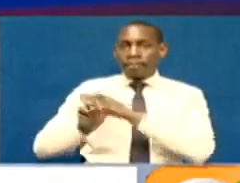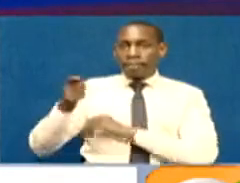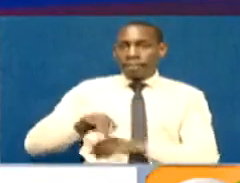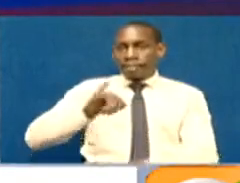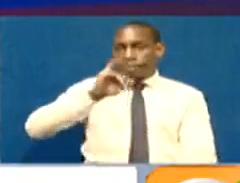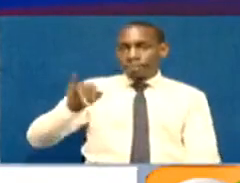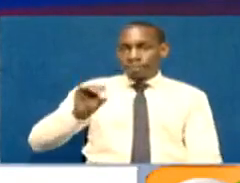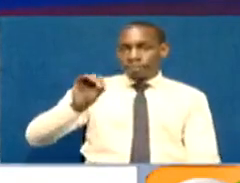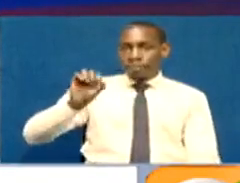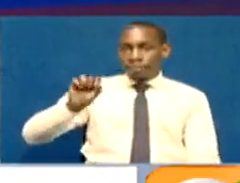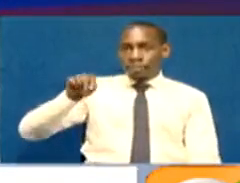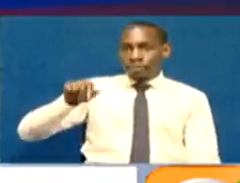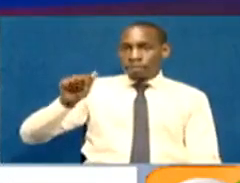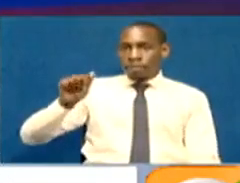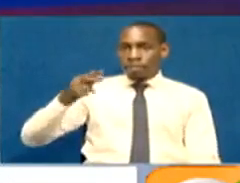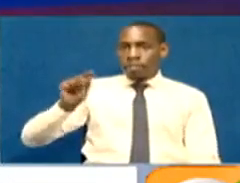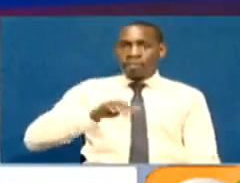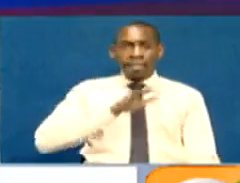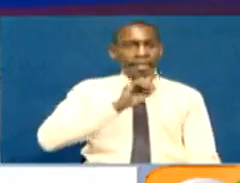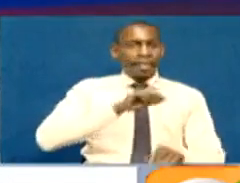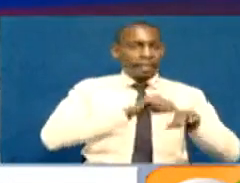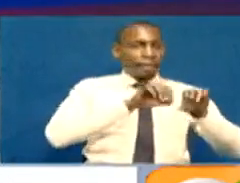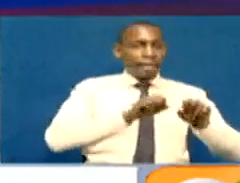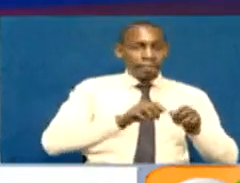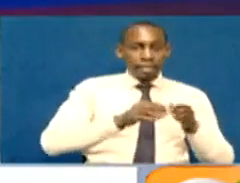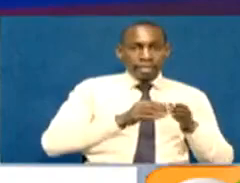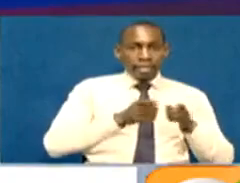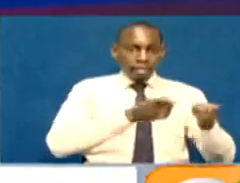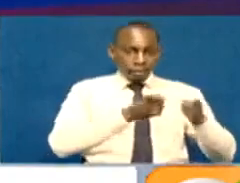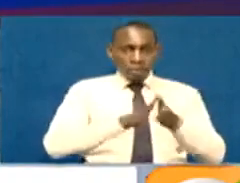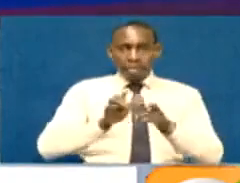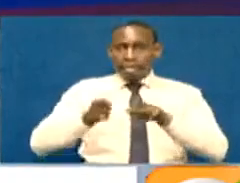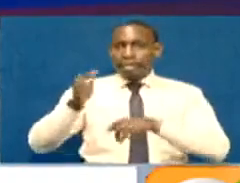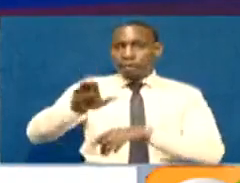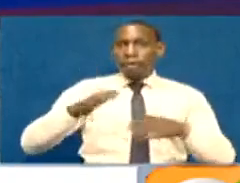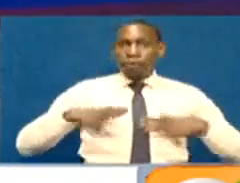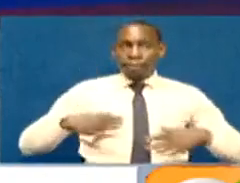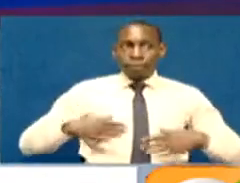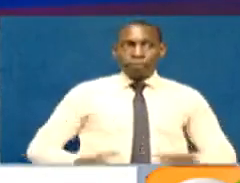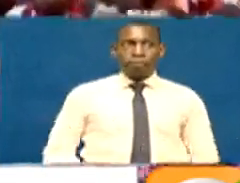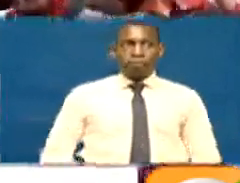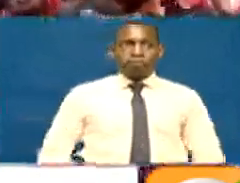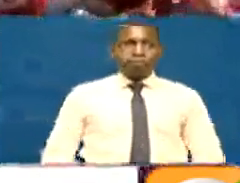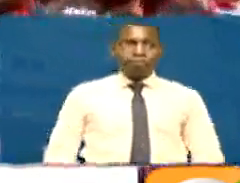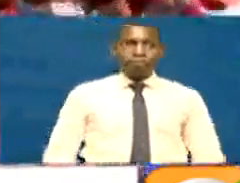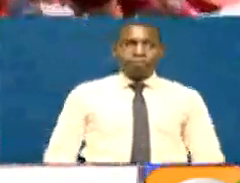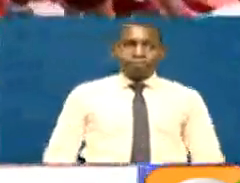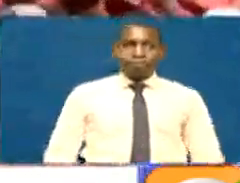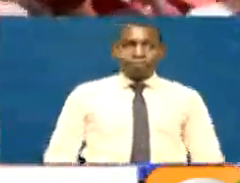huko Transmara. Amesema atakapochukua hatamu za uongozi, mashamba hayo yatarudishiwa wananchi.